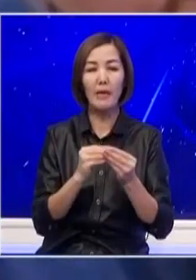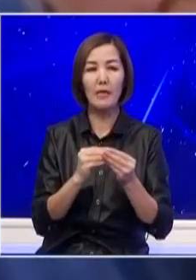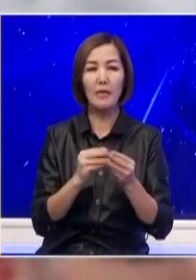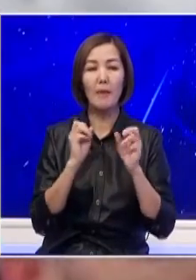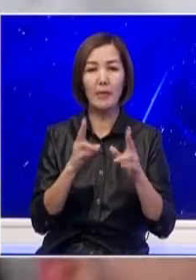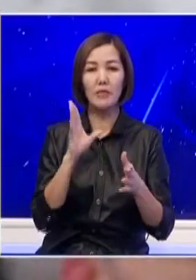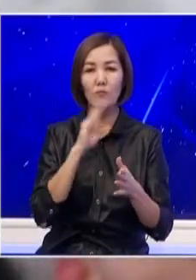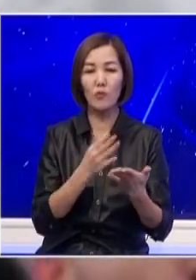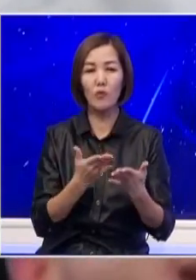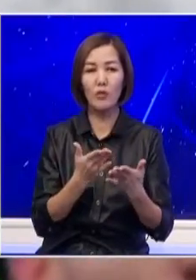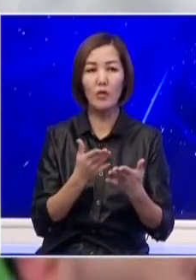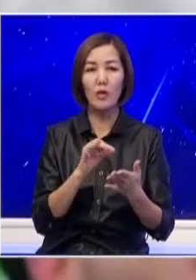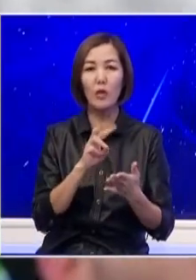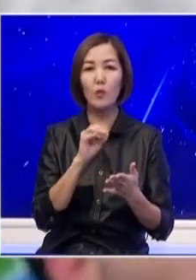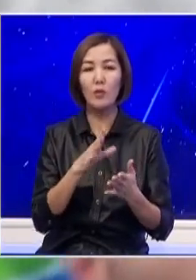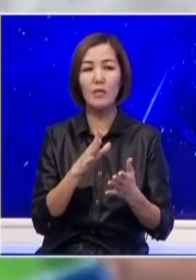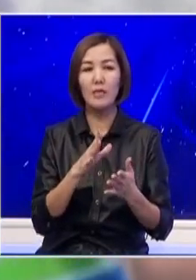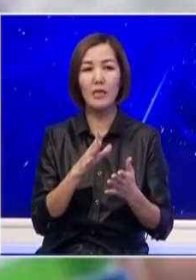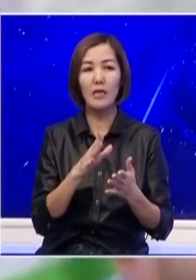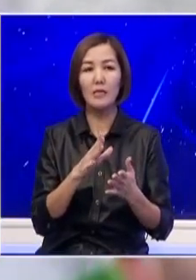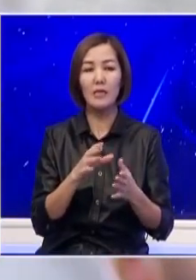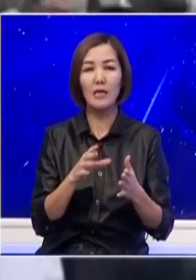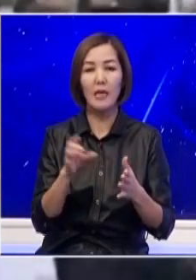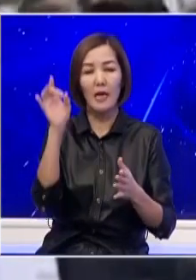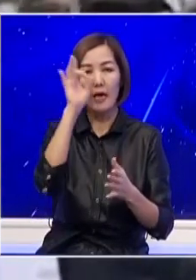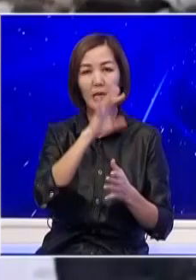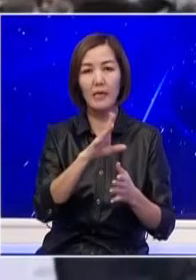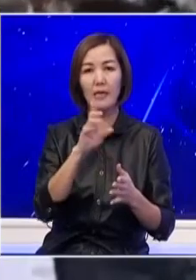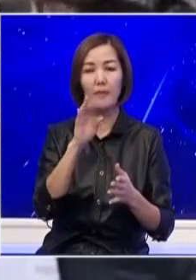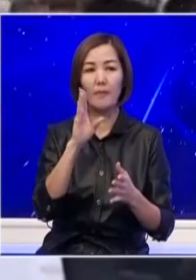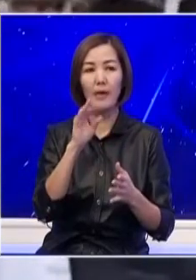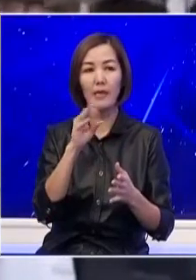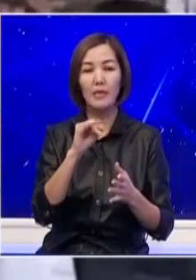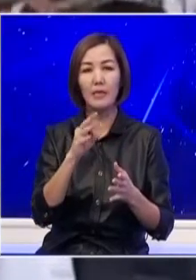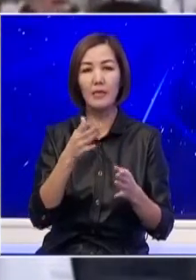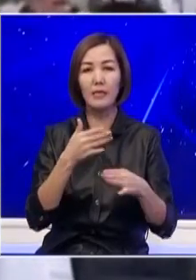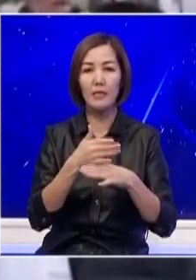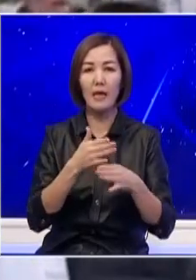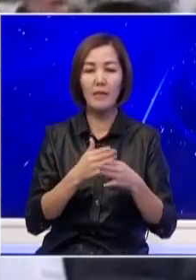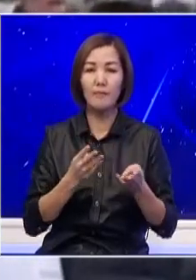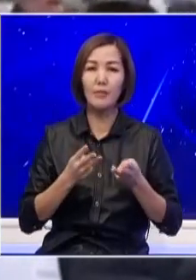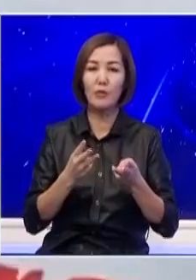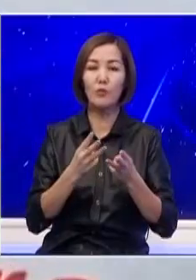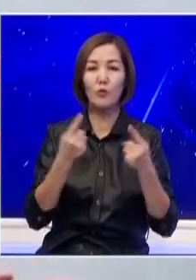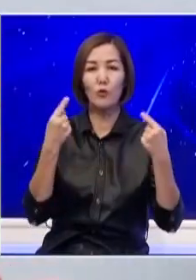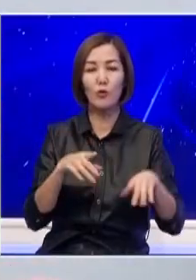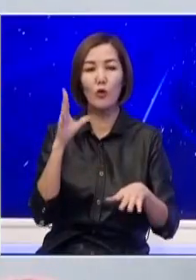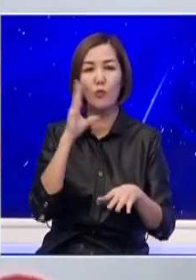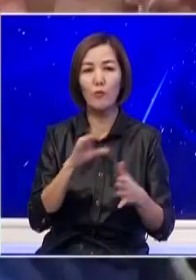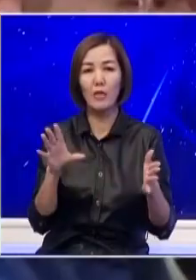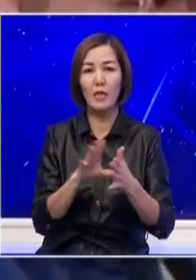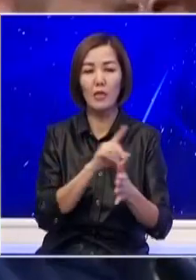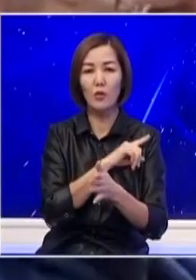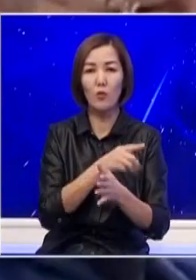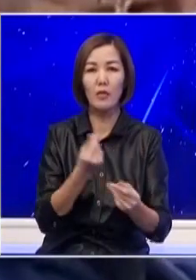төніп тұр. Оның ішінде ЮНЕСКО мұрасы танылған әйгілі француз багеттің өндірісі де құлдырауы мүмкін. Алтайда шағын кәсіпорындар үшін электр